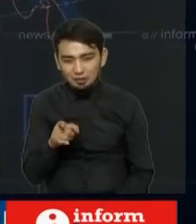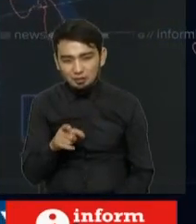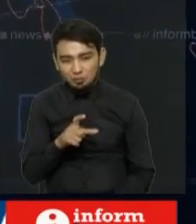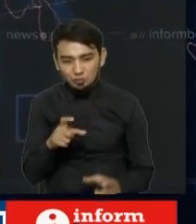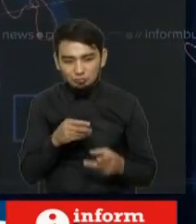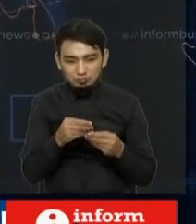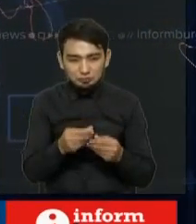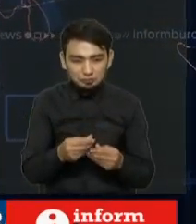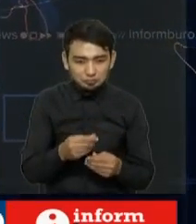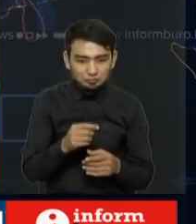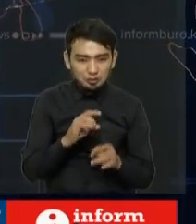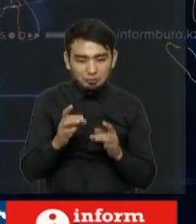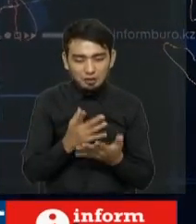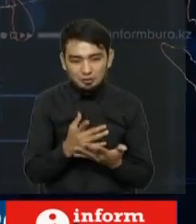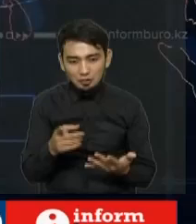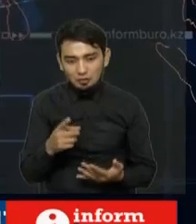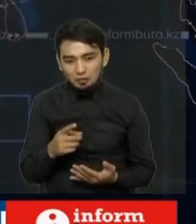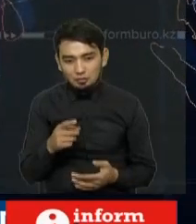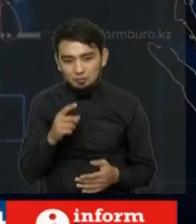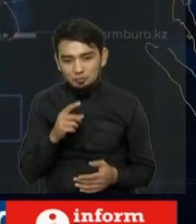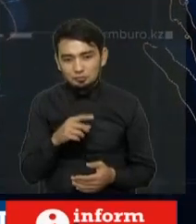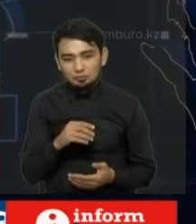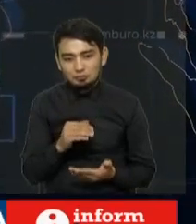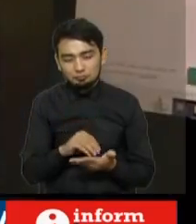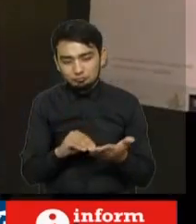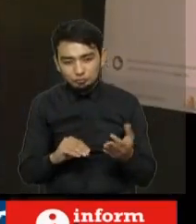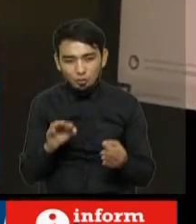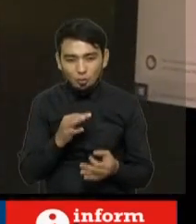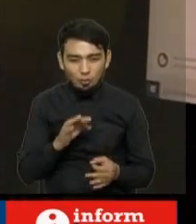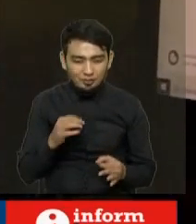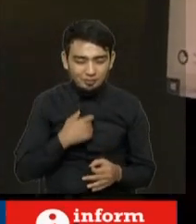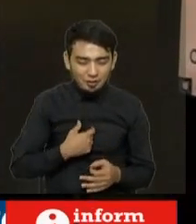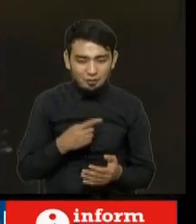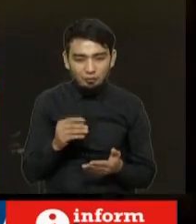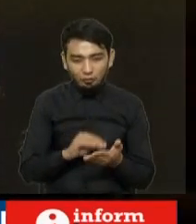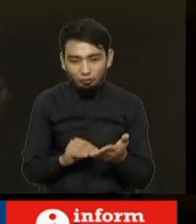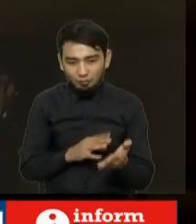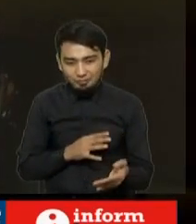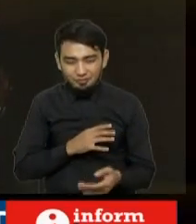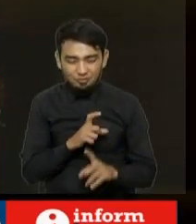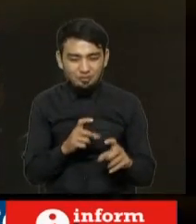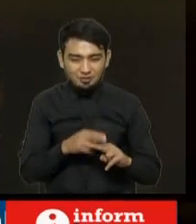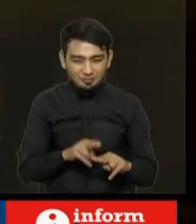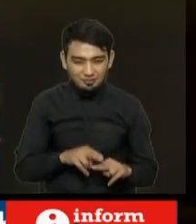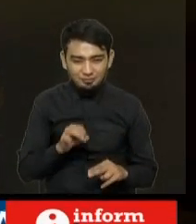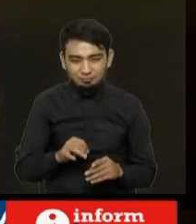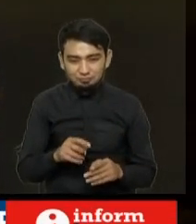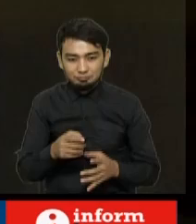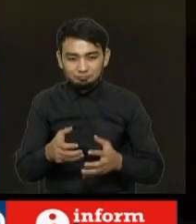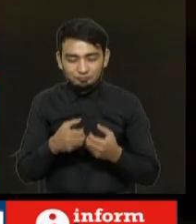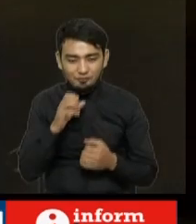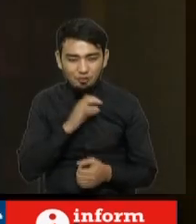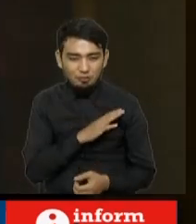завлекательных ресурсов нас просят заполнить какие-то данные о себе. Как отмечают специалисты, главной уязвимостью в